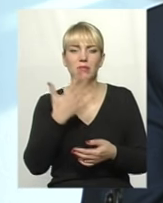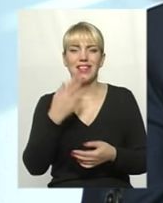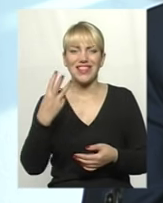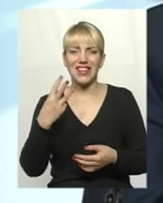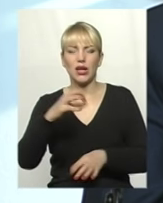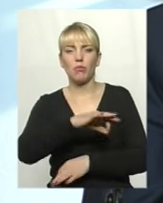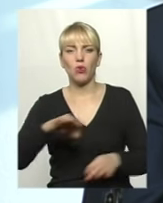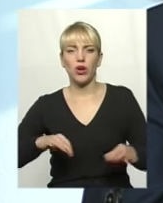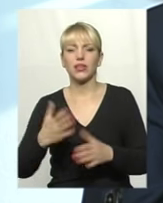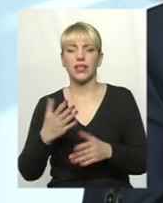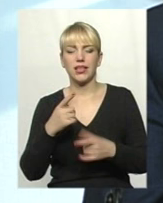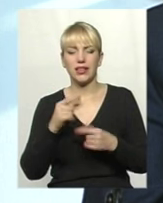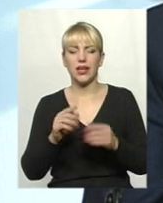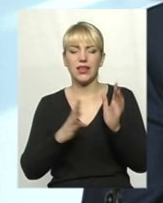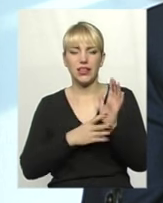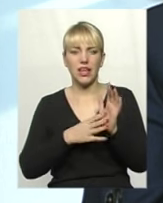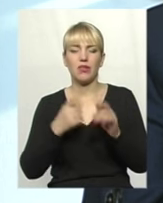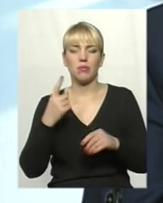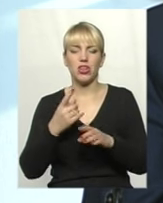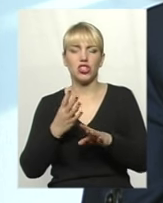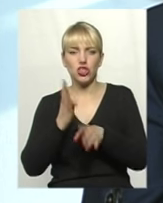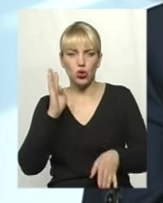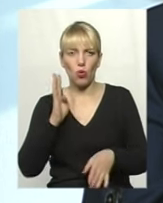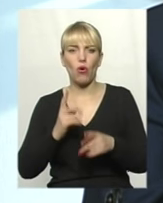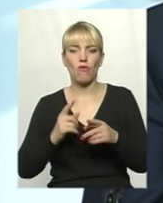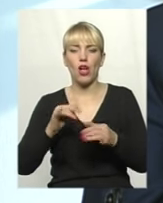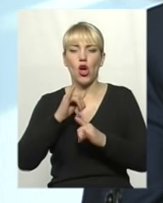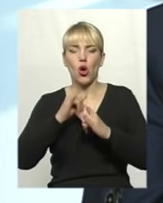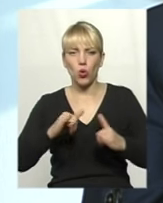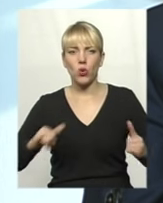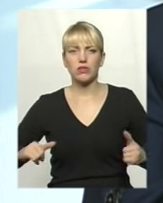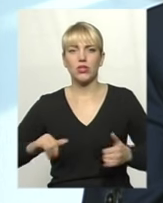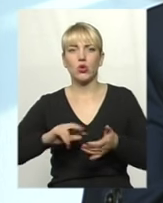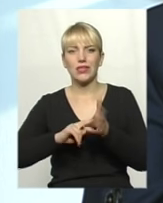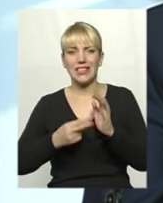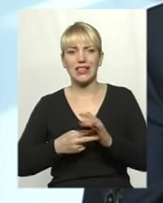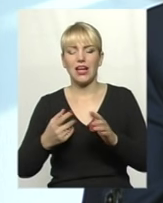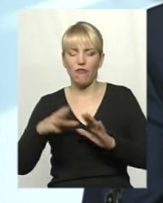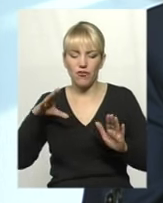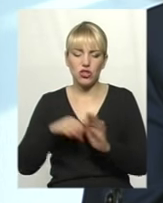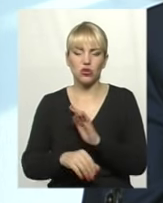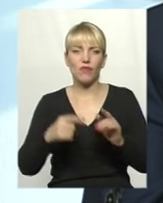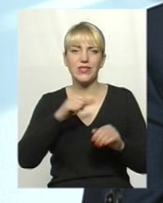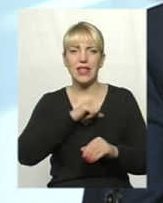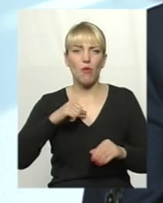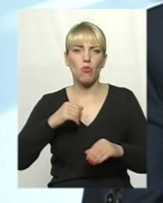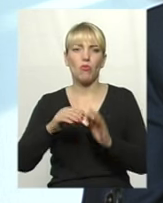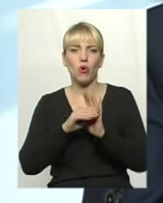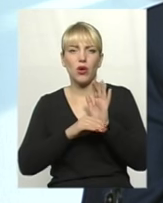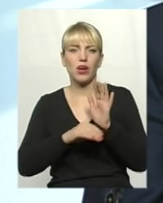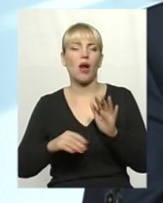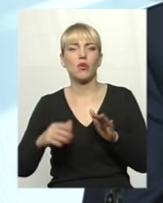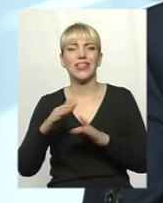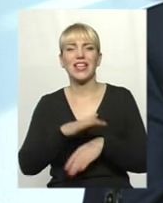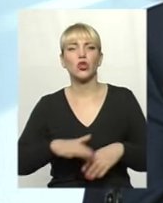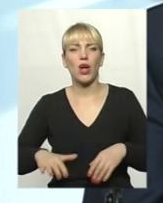49 проєктів першочергових розвитку стратегії війшло в саму програму територіальних громад.